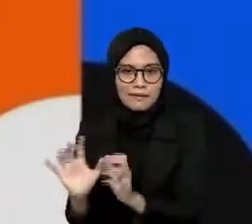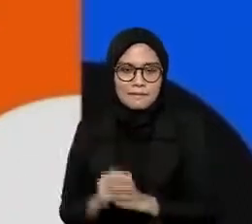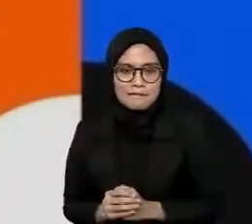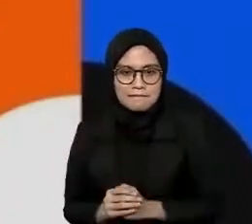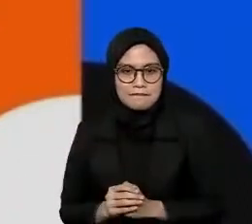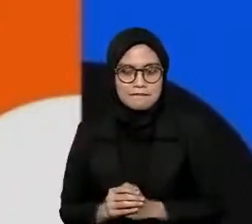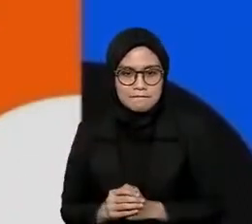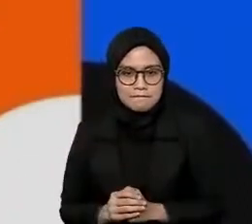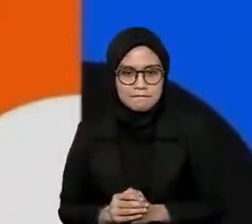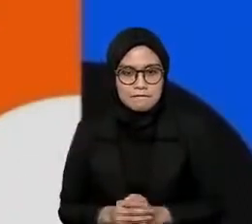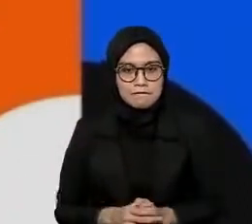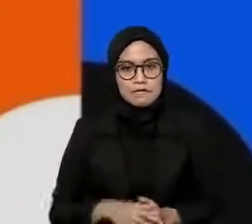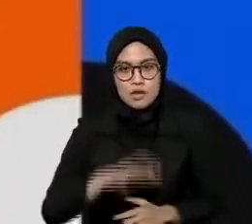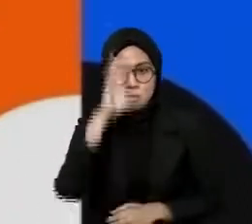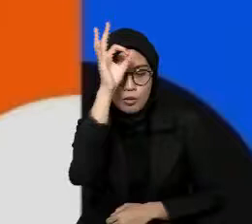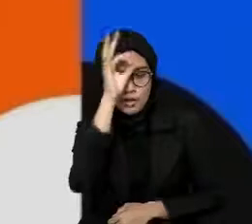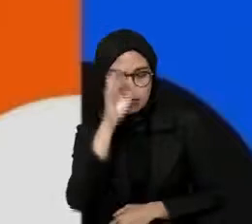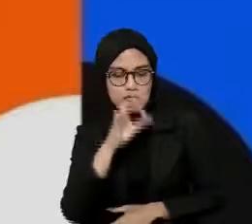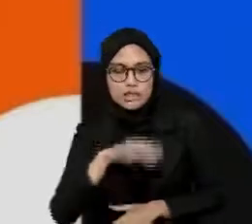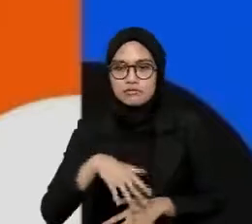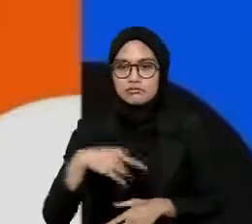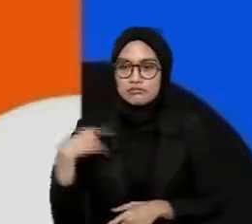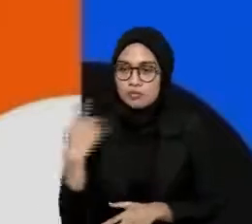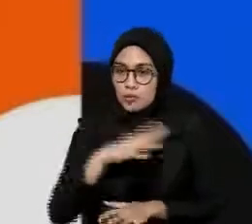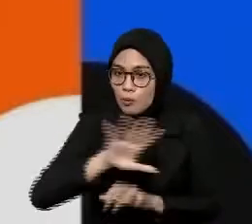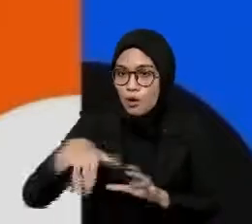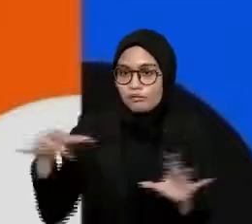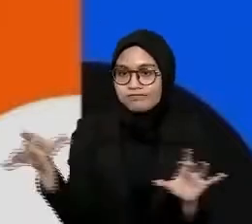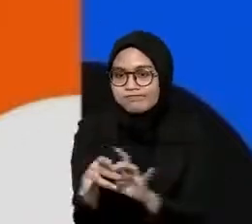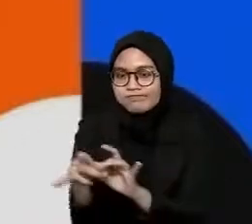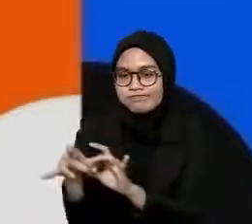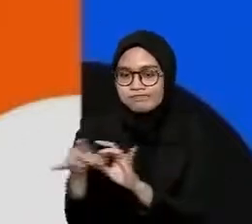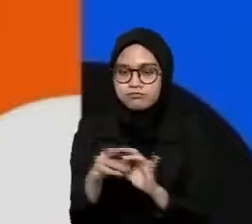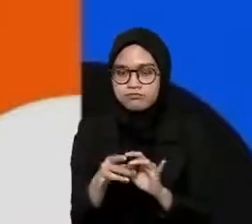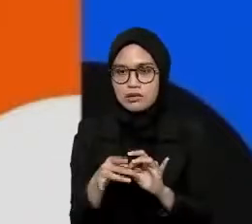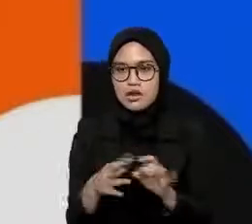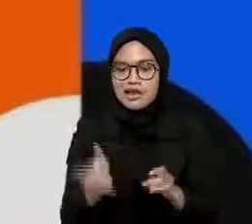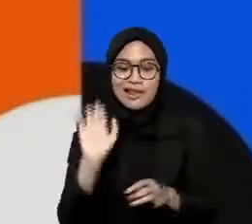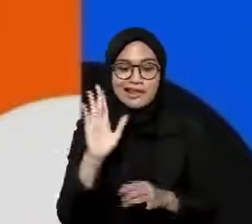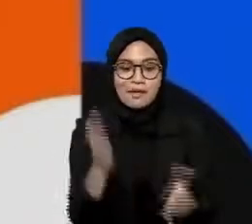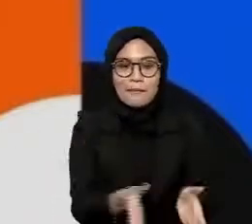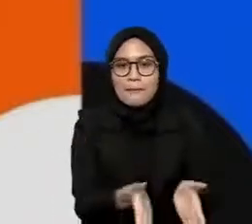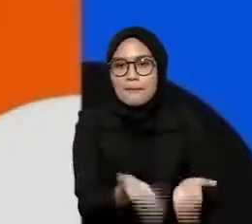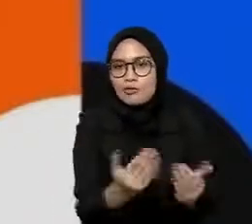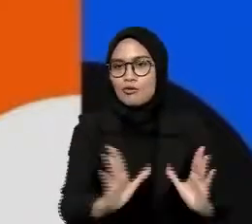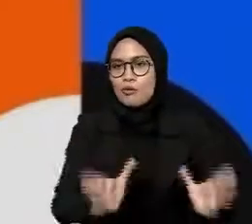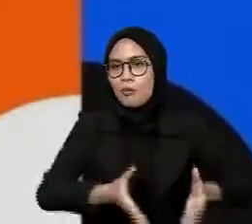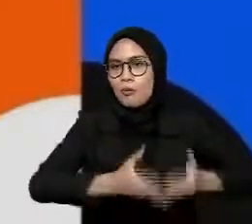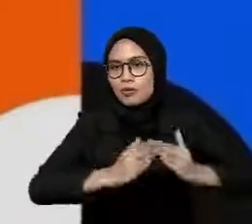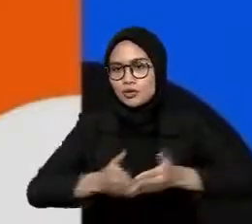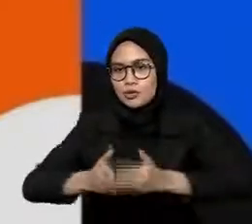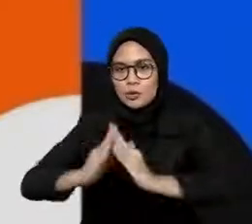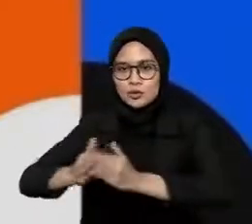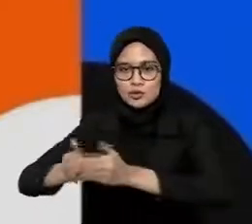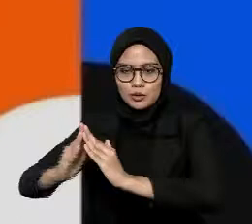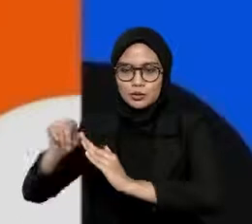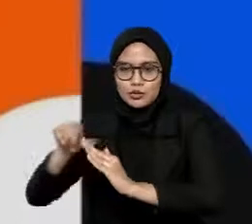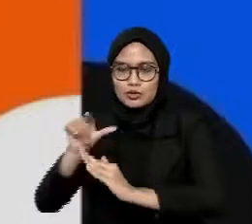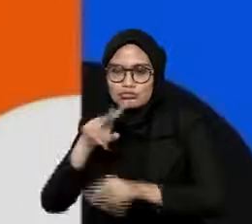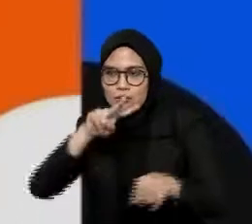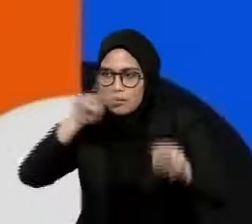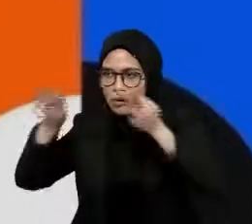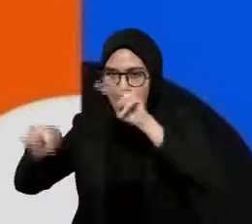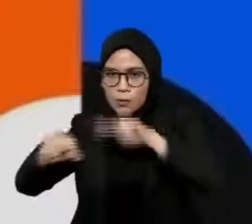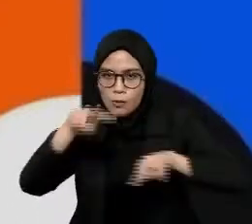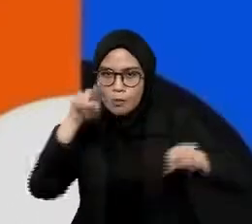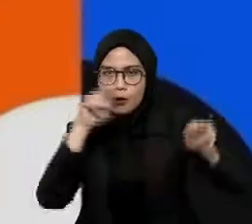bersama Polri dan juga stakeholders yang terkait, kami juga akan melakukan pembentukan posko bersama, serta melakukan monitoring dan evaluasi